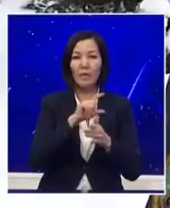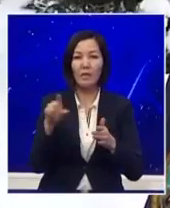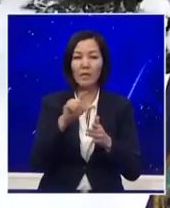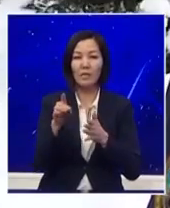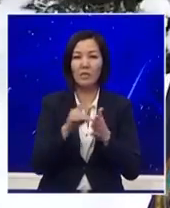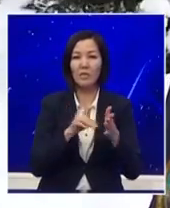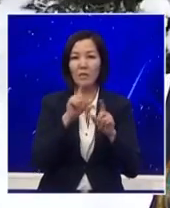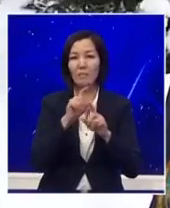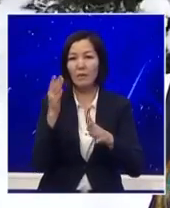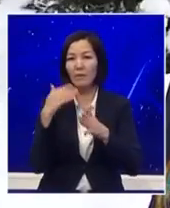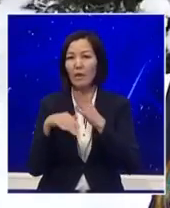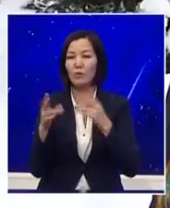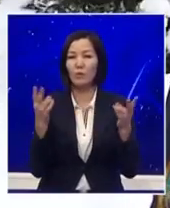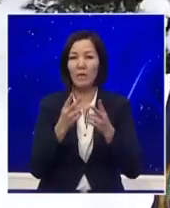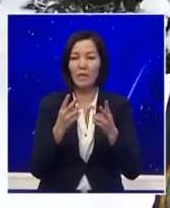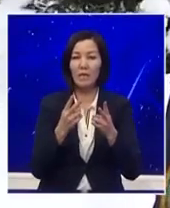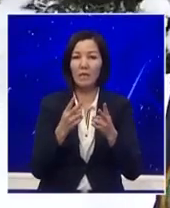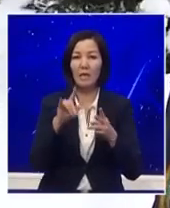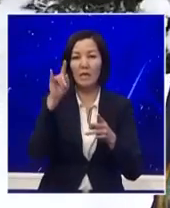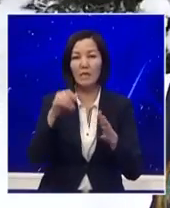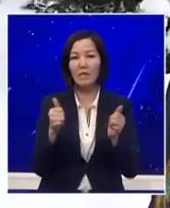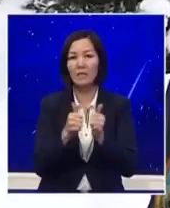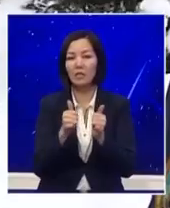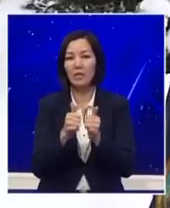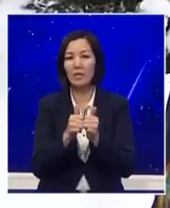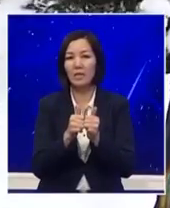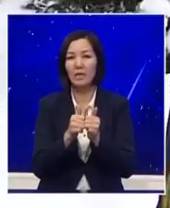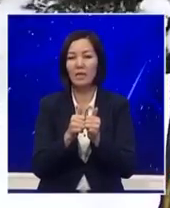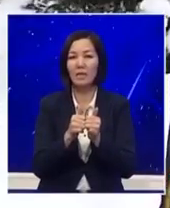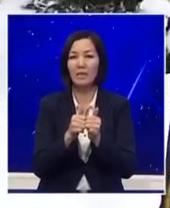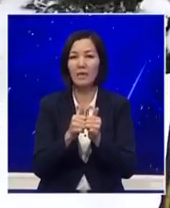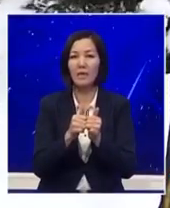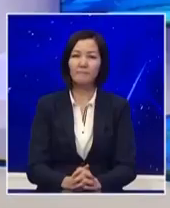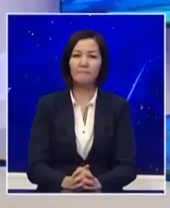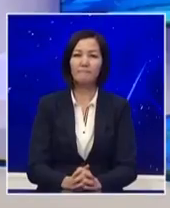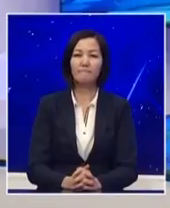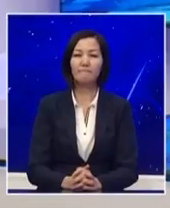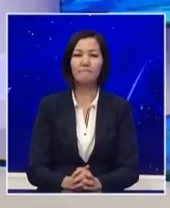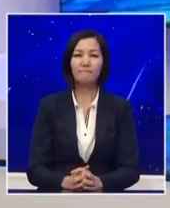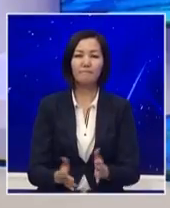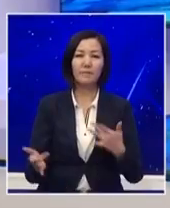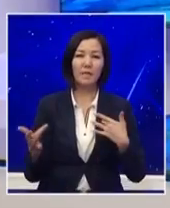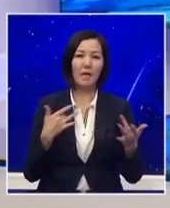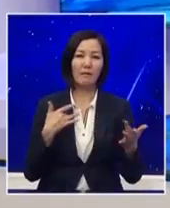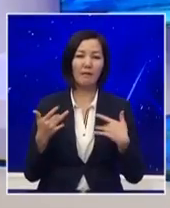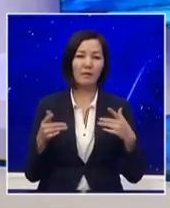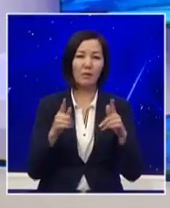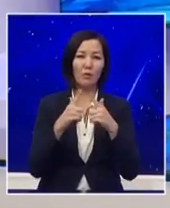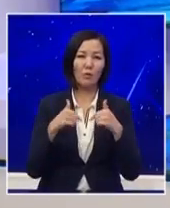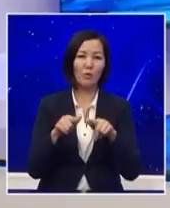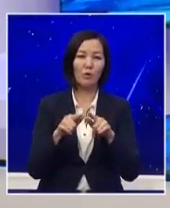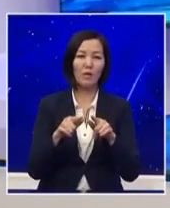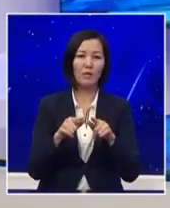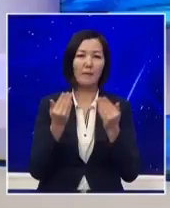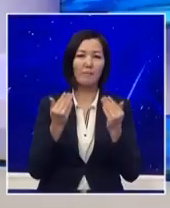жедел мекемеден шығуыңыз керек. Сонымен қатар, терезе жанында, қылтимада, сыртқы қабырғада тұруға болмайды. Әкем театрдың құрылғанына